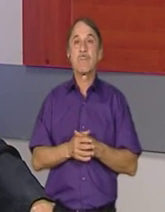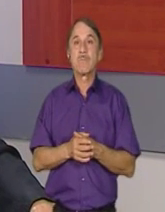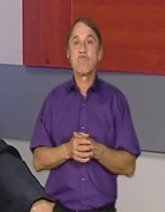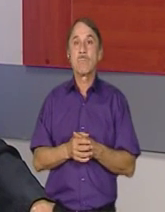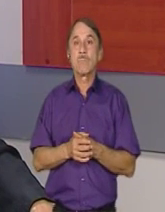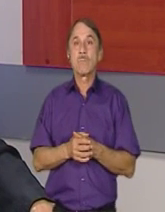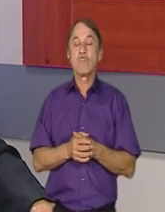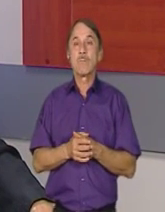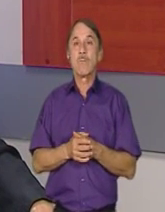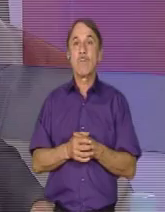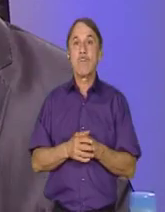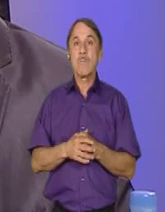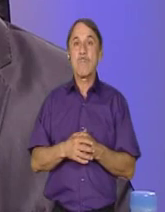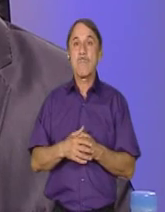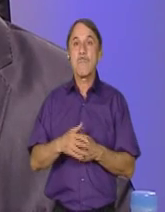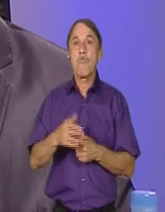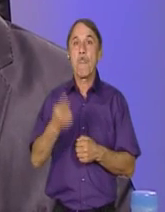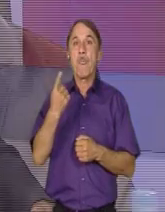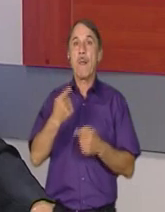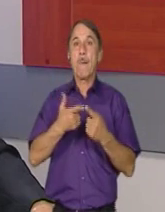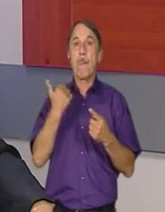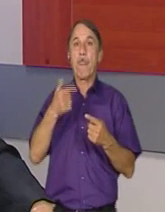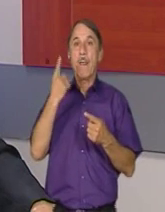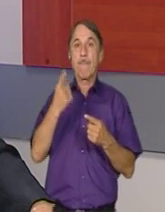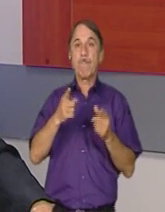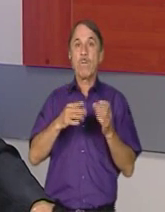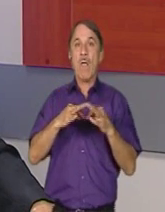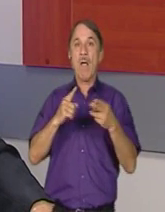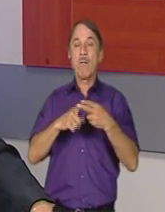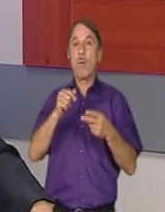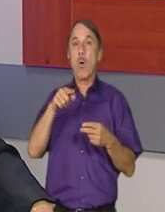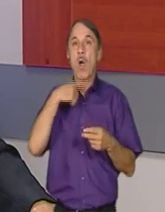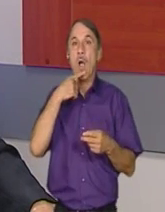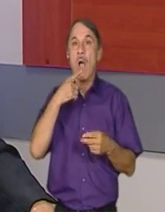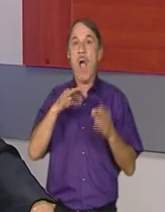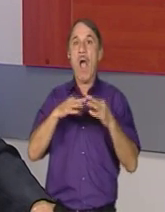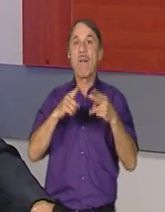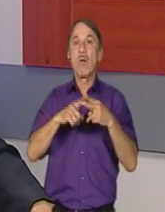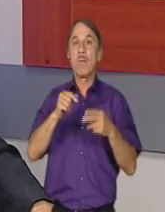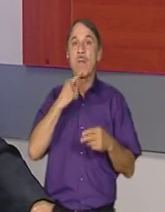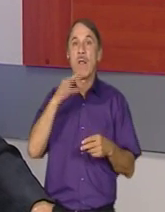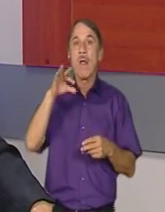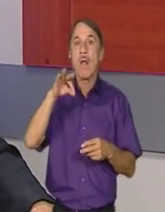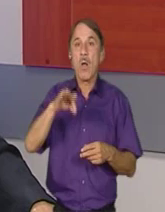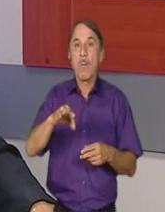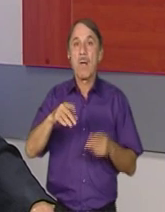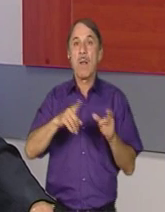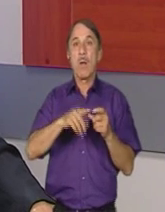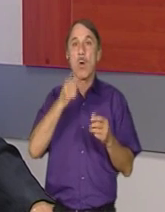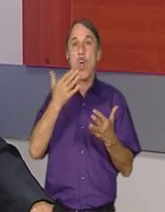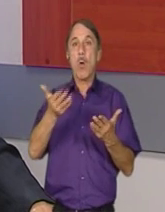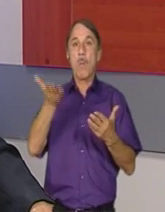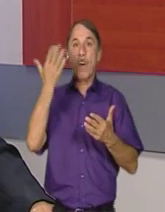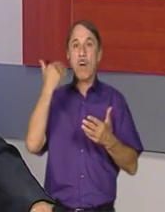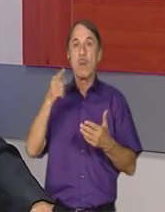satiričara. I onda, evo, čak i jedna od definicija aforizma koja glasi, aforizam je kap istine